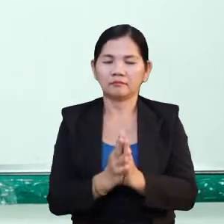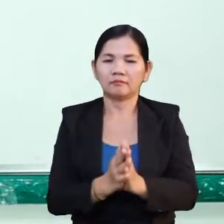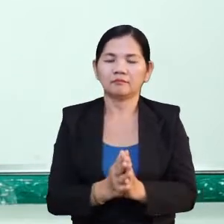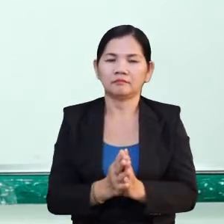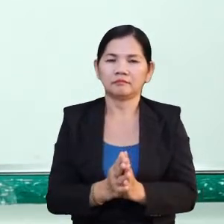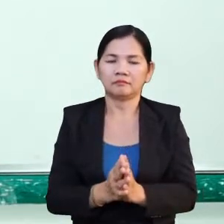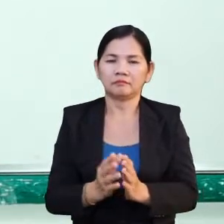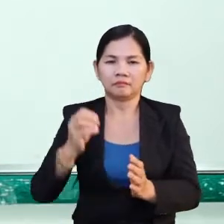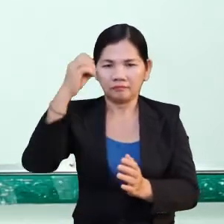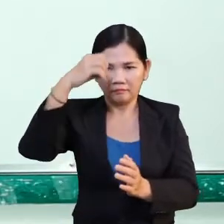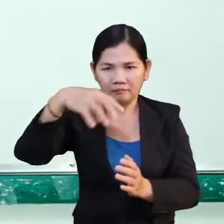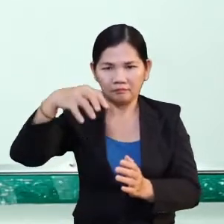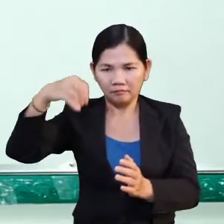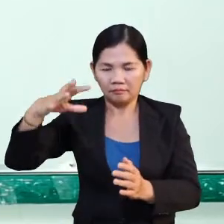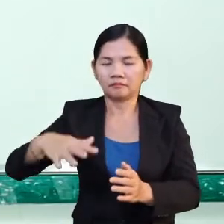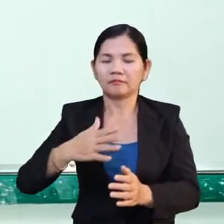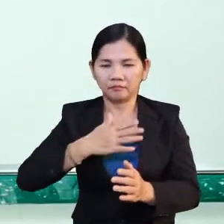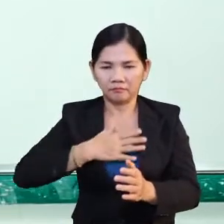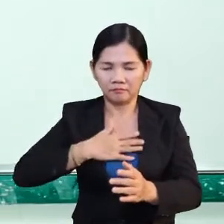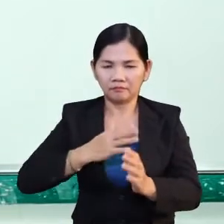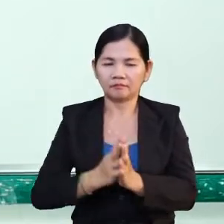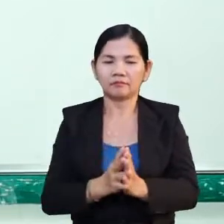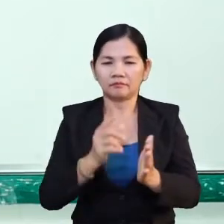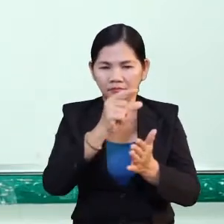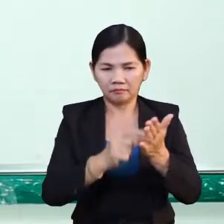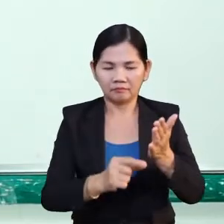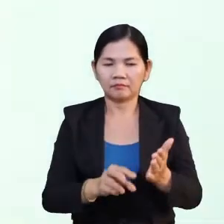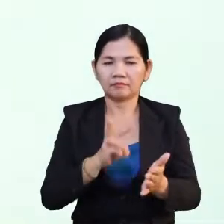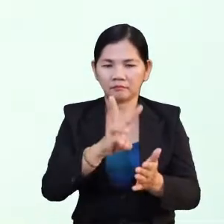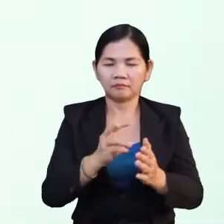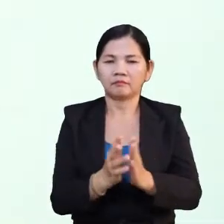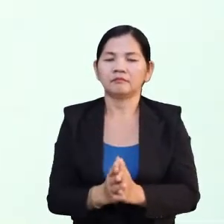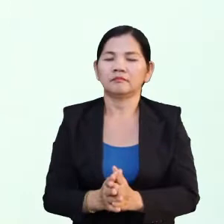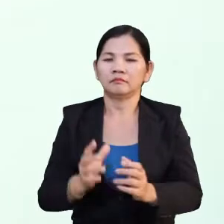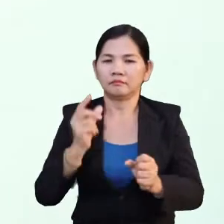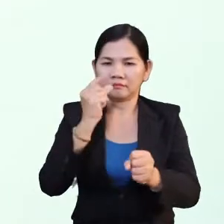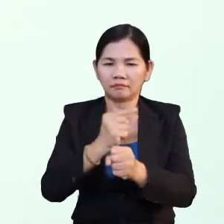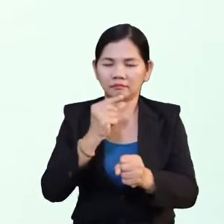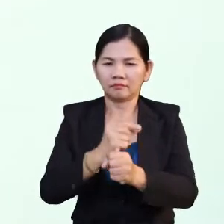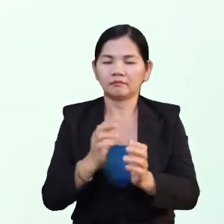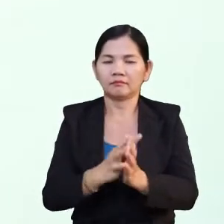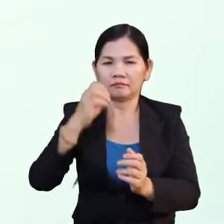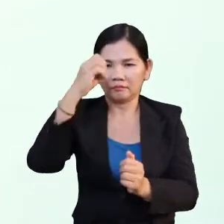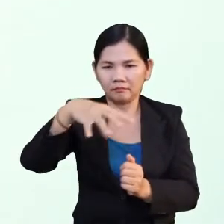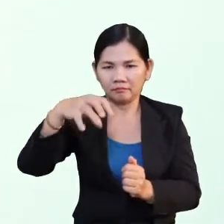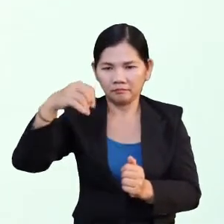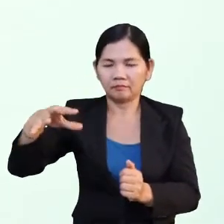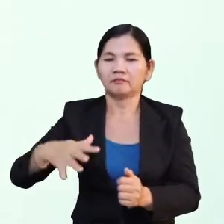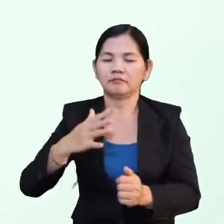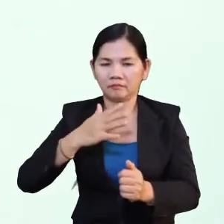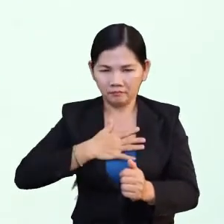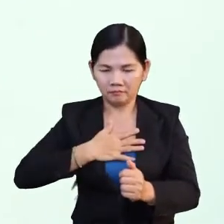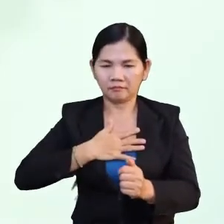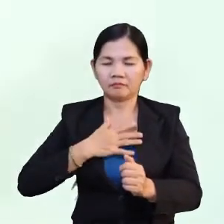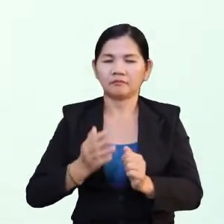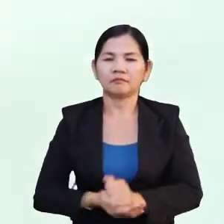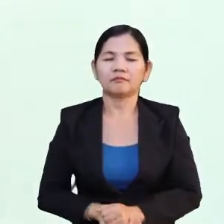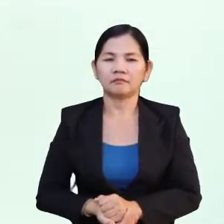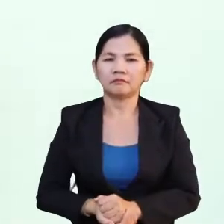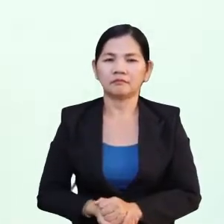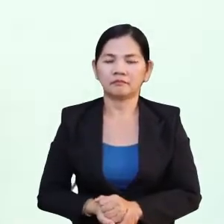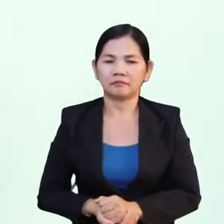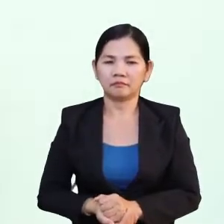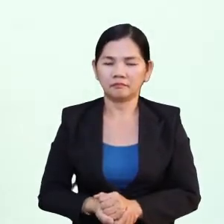កូនអានជាមួយអ្នកគ្រូចាប់ផ្ដើមជំពូកទី3កិច្ចការប្រចាំថ្ងៃរបស់ខ្ញុំ